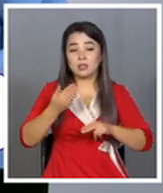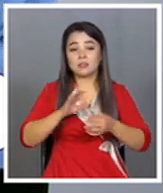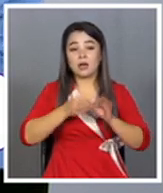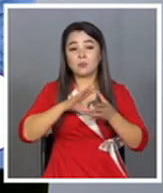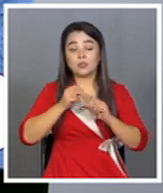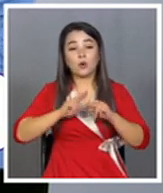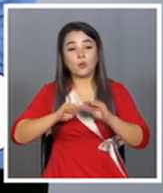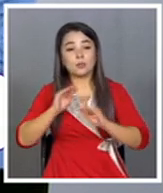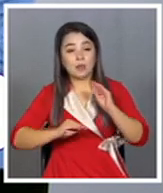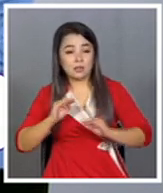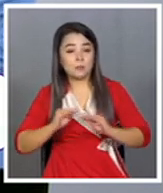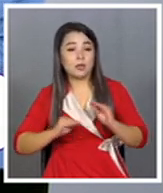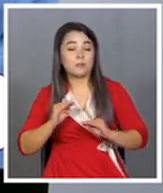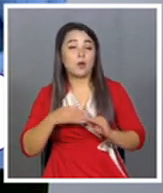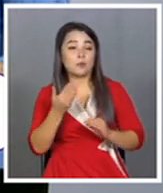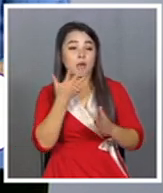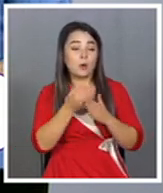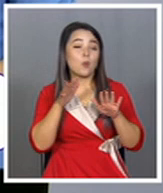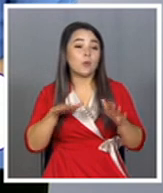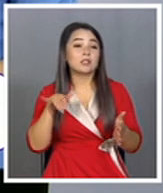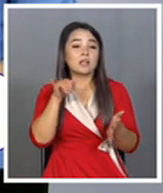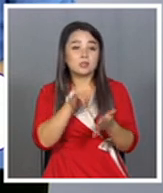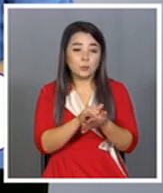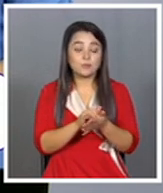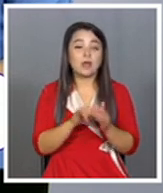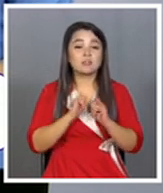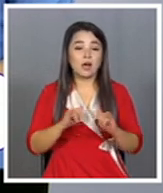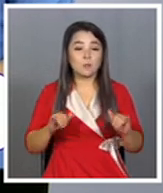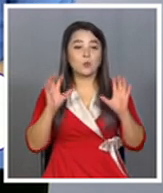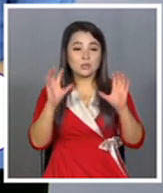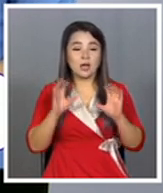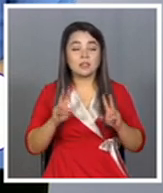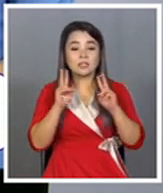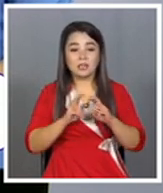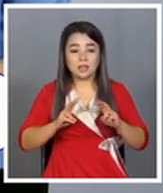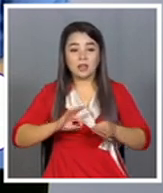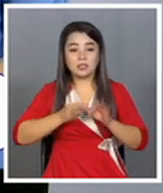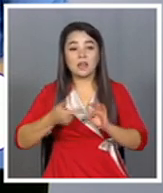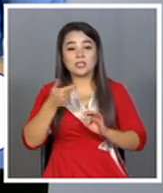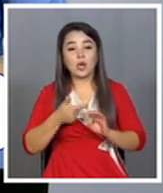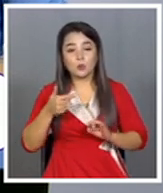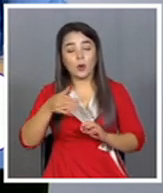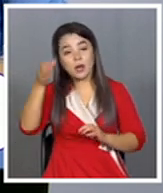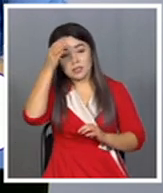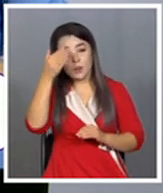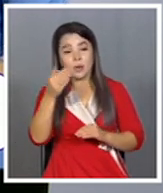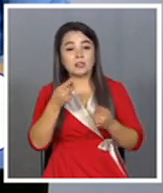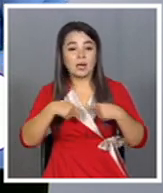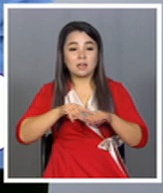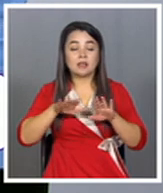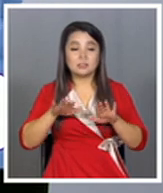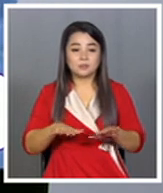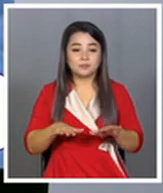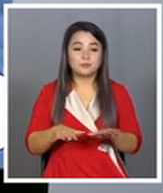тектоникалық құрылымдарды, олардың орналасуын, даму заңдылықтарын зерттейтін геология ғылымының саласы.